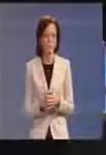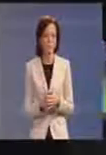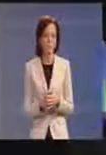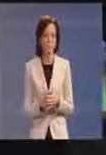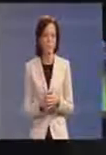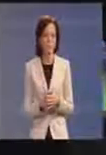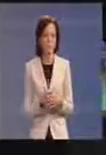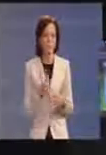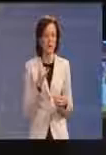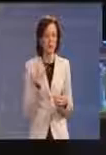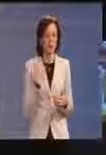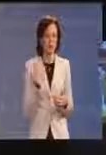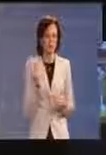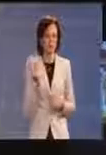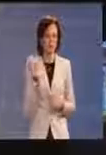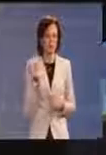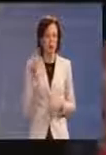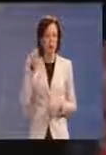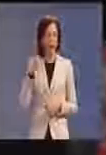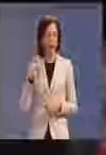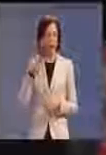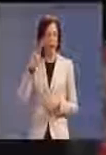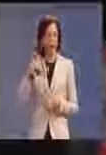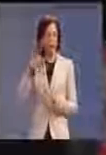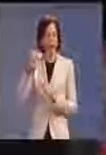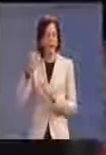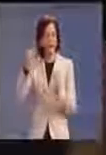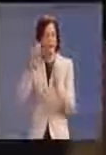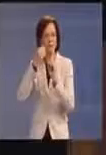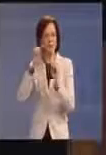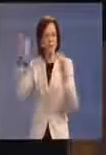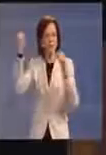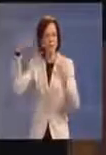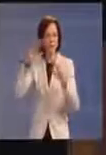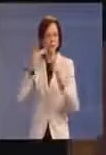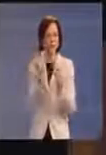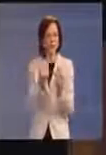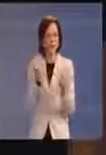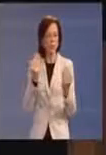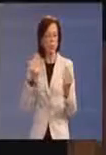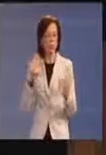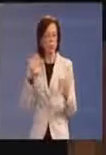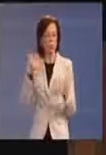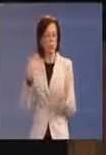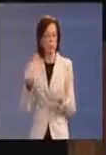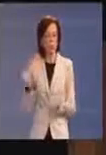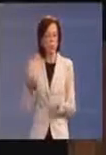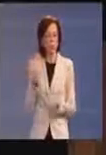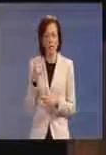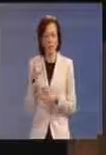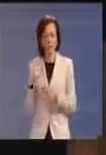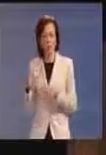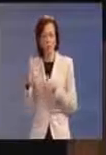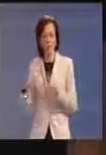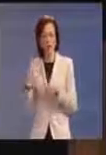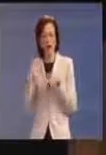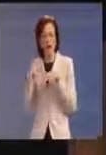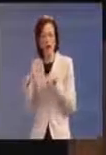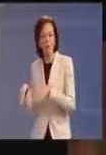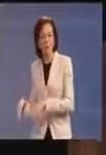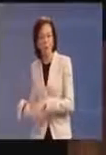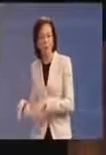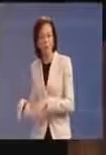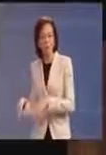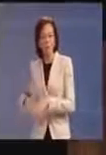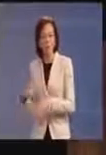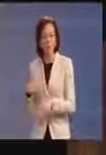Ja, ich war im August am Blöckenpass oben beim Freilichtmuseum und dabei ist ein Soldat 30 Meter abgestürzt und es